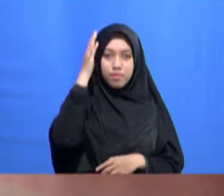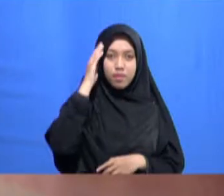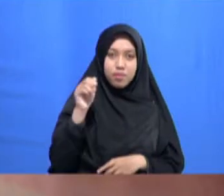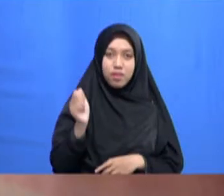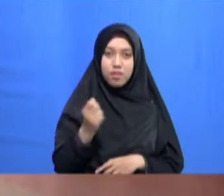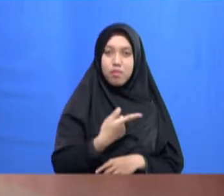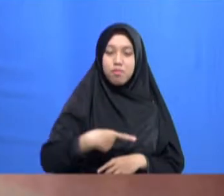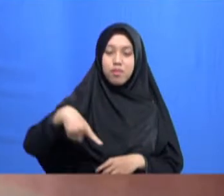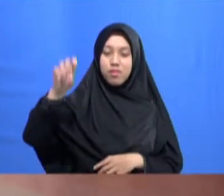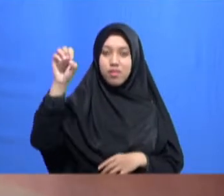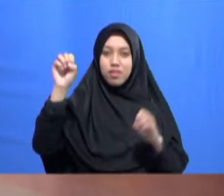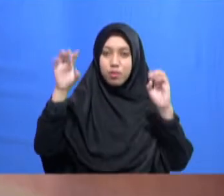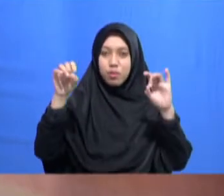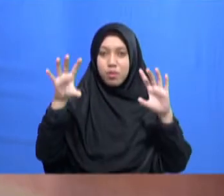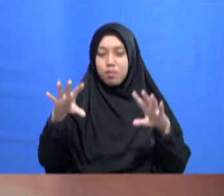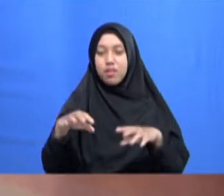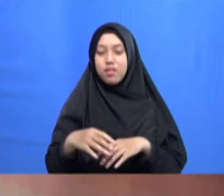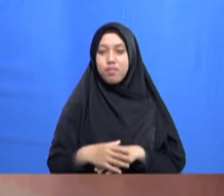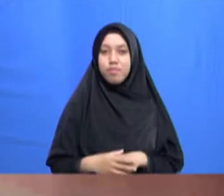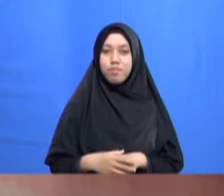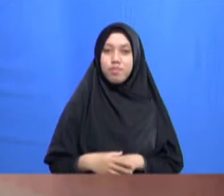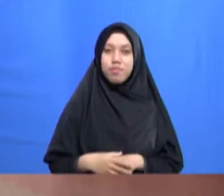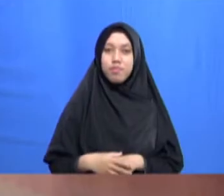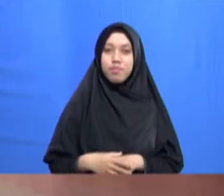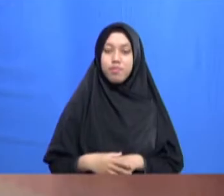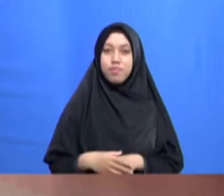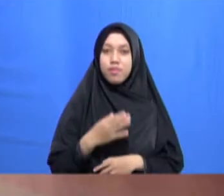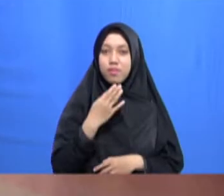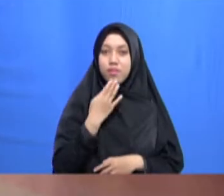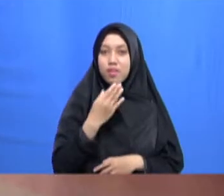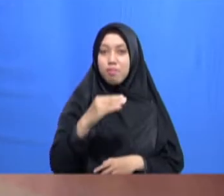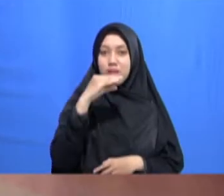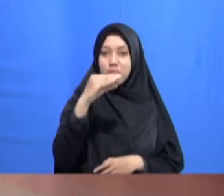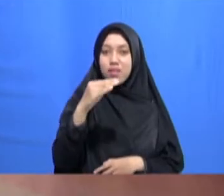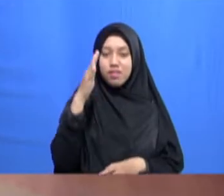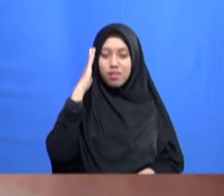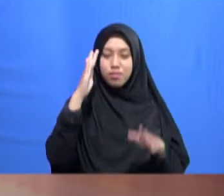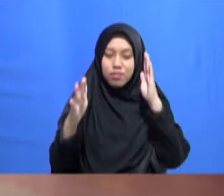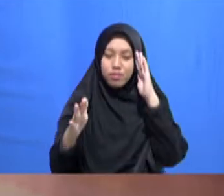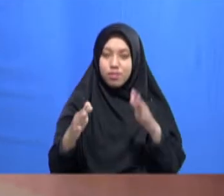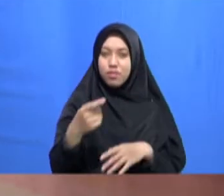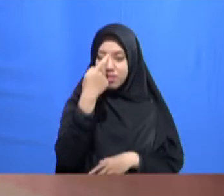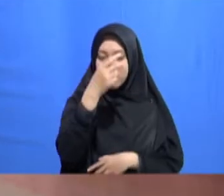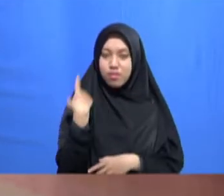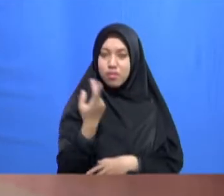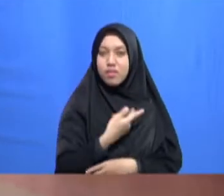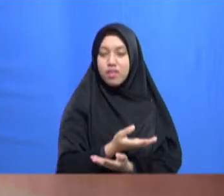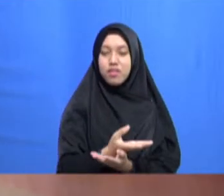Assalamualaikum warahmatullahi wabarakatuh. Selamat pagi, salam sejahtera untuk kita